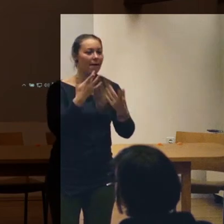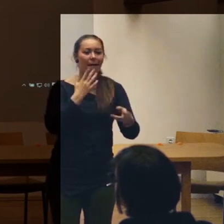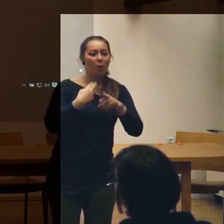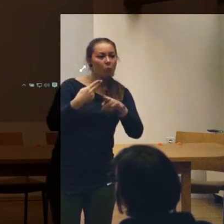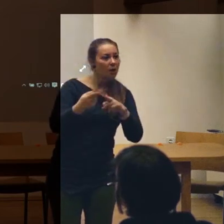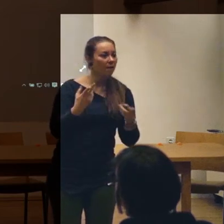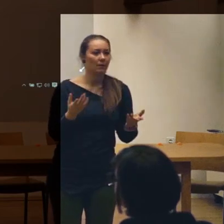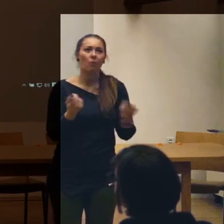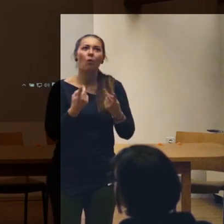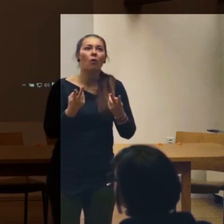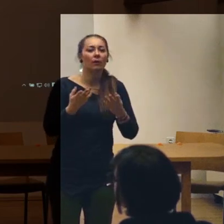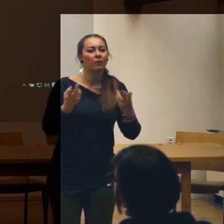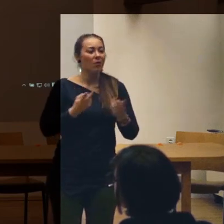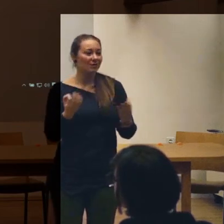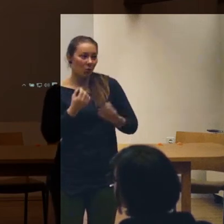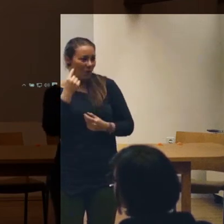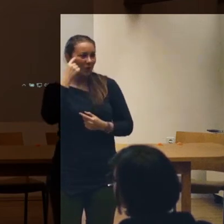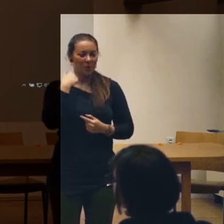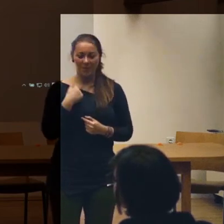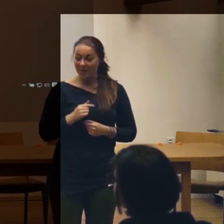nevidíme, podobne ako v niektorých... Ahoj.